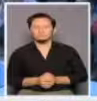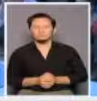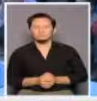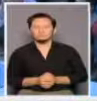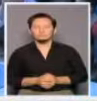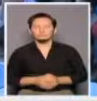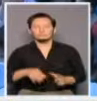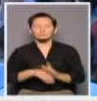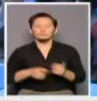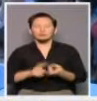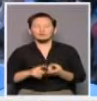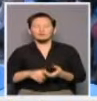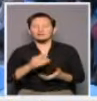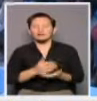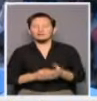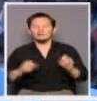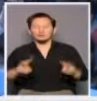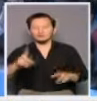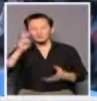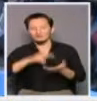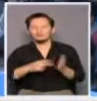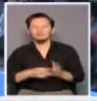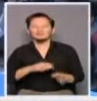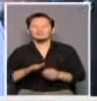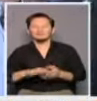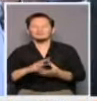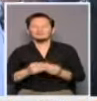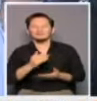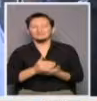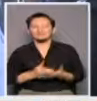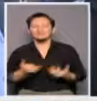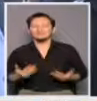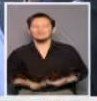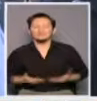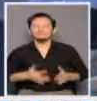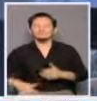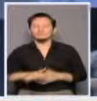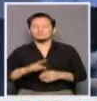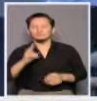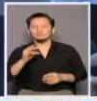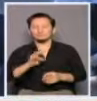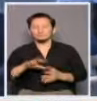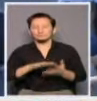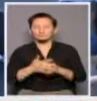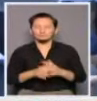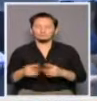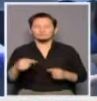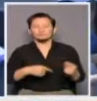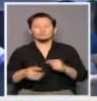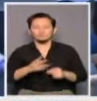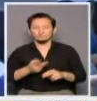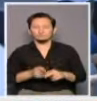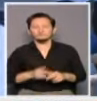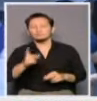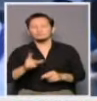А в игре по казахша-кре с особым интересом приняли участие местные жители. Сегодня последователи Кажымукана боролись друг с другом. Один из